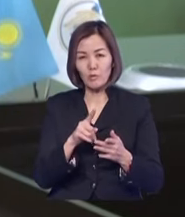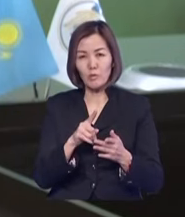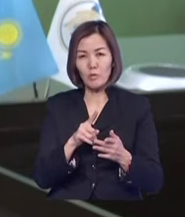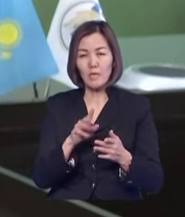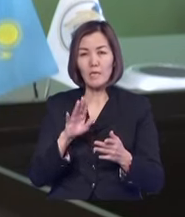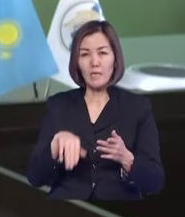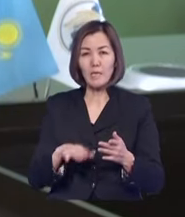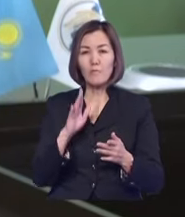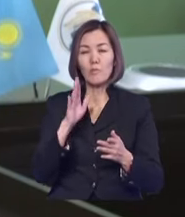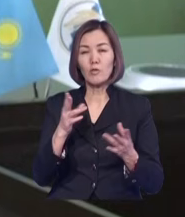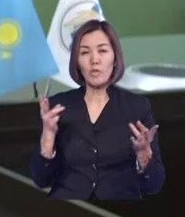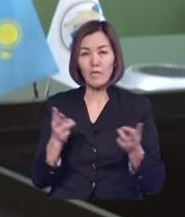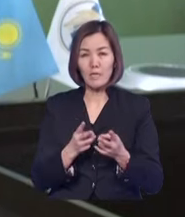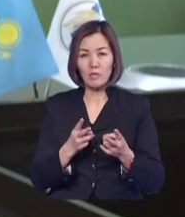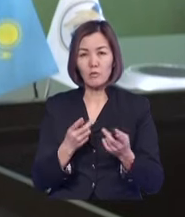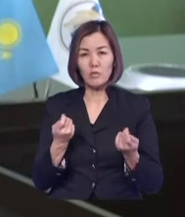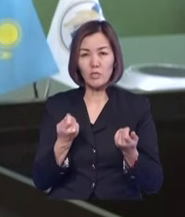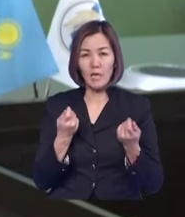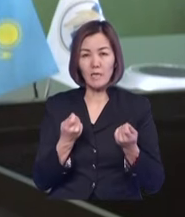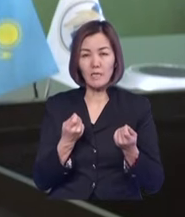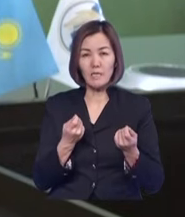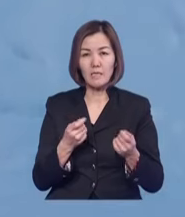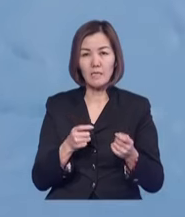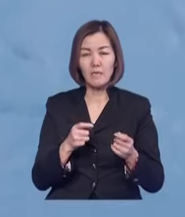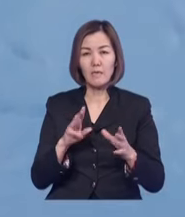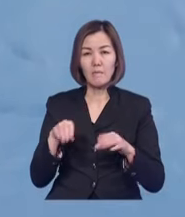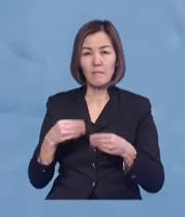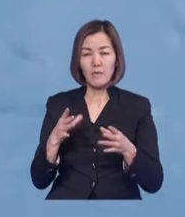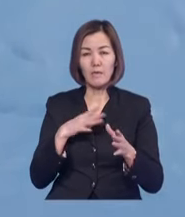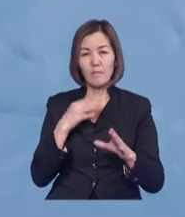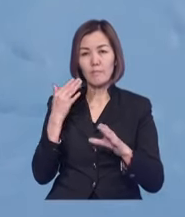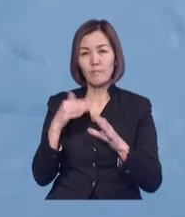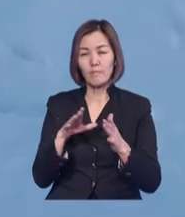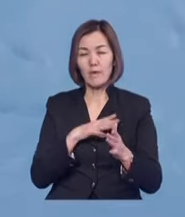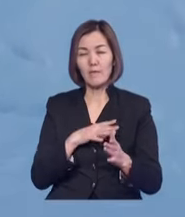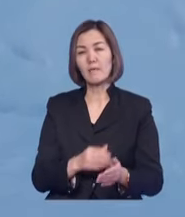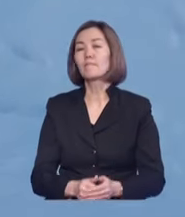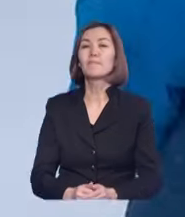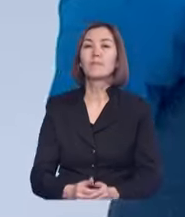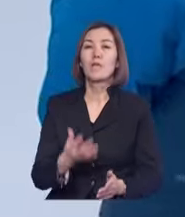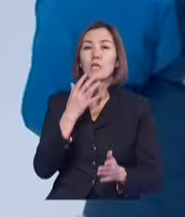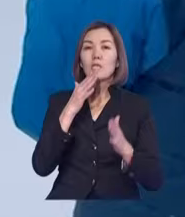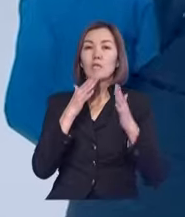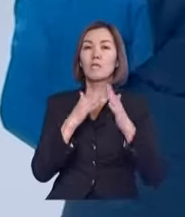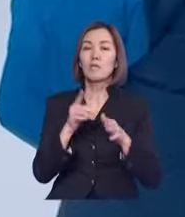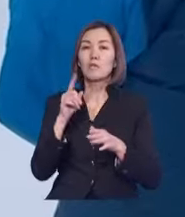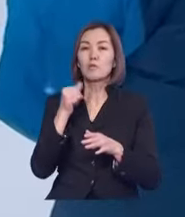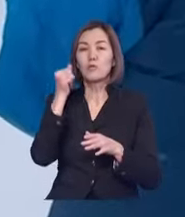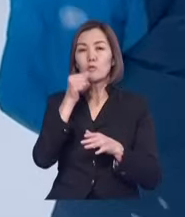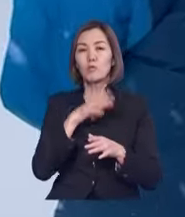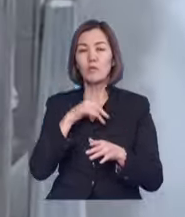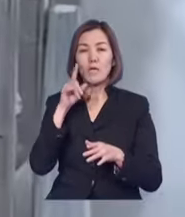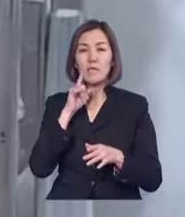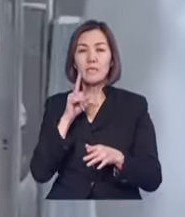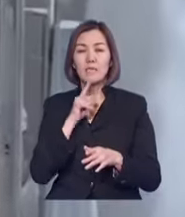сол дақылдарды барып өткізіп қайттық. Шпицбергенде депозиттік сақтаудың мерзімі 100 жыл. Онда отандық